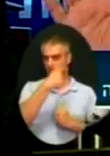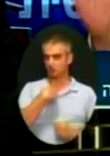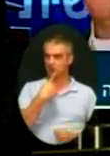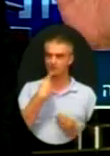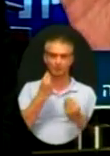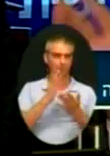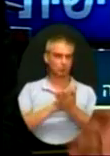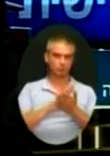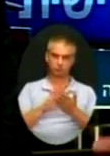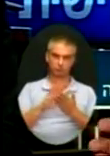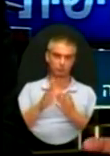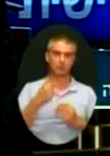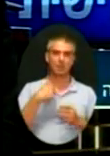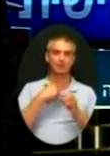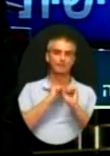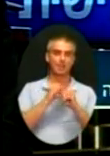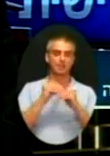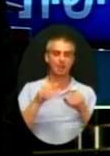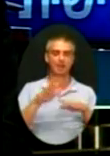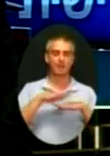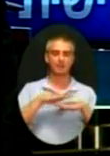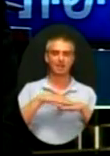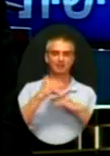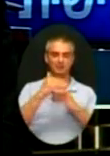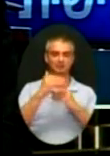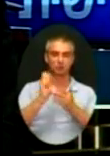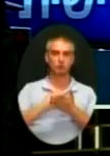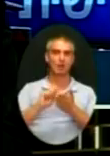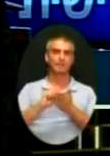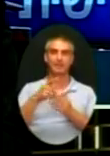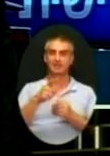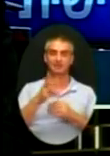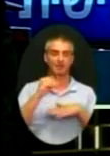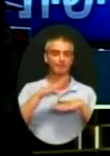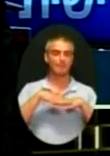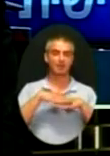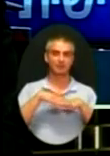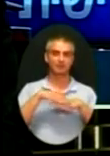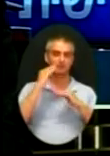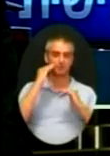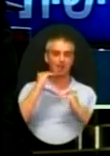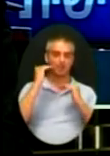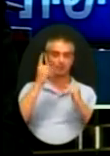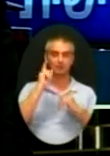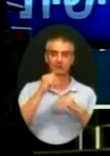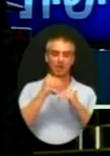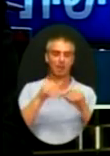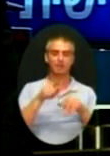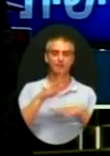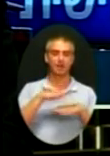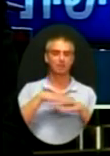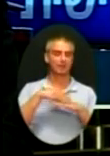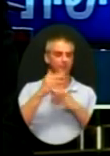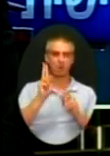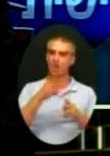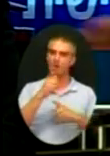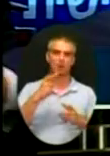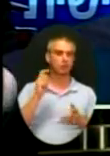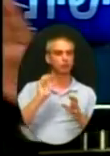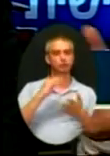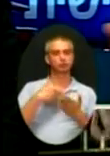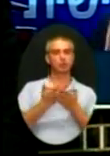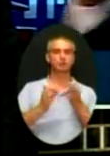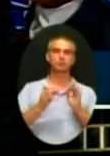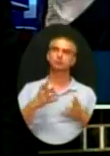אמרתי דבר מאוד פשוט בעבר, אני בעד הגבלת קדנציות של כל מיני פקידים ובעלי תפקידים ברמה גבוהה, צריך להגביל להם את הקדנציות, לא יכול להיות יועצים